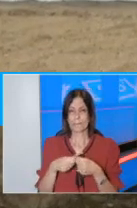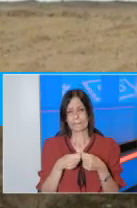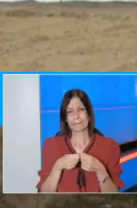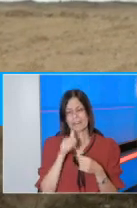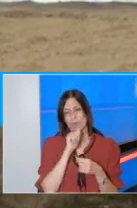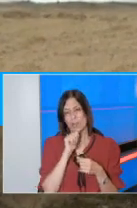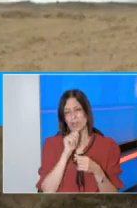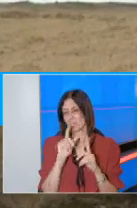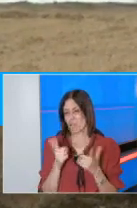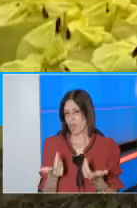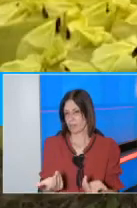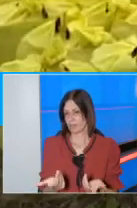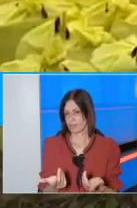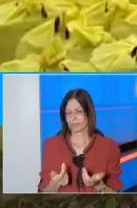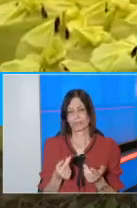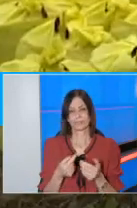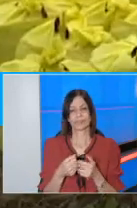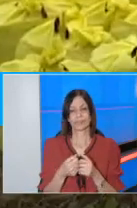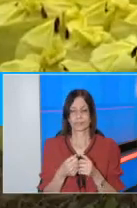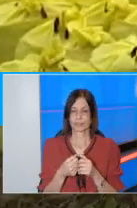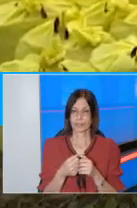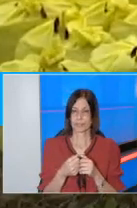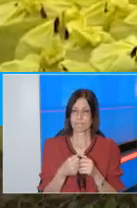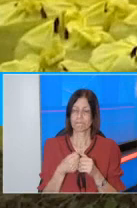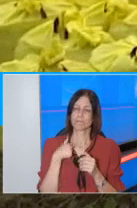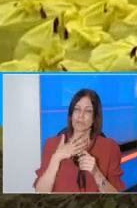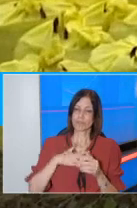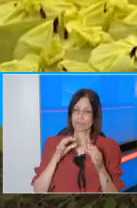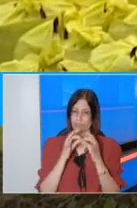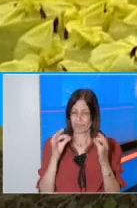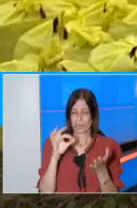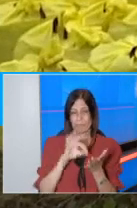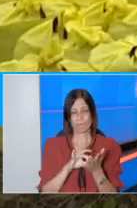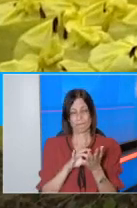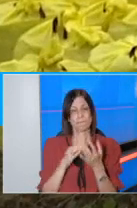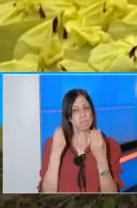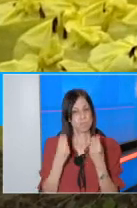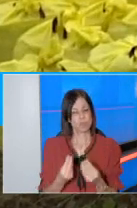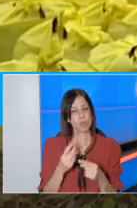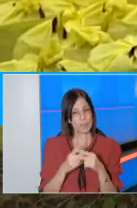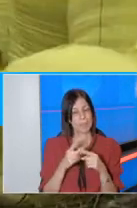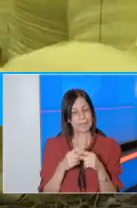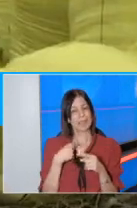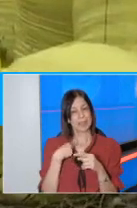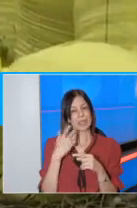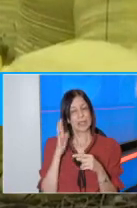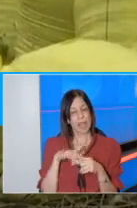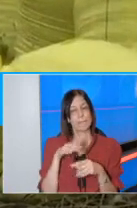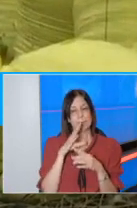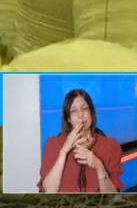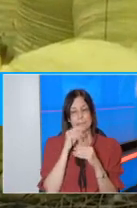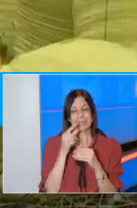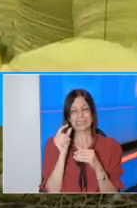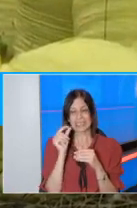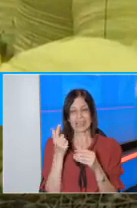לארגונים הירוקים. למה? אז תראה, אז אני רוצה להתחיל דווקא מנקודה אופטימית שאני חושבת, וגם הזכרתי את זה קצת, אני חושבת שבאמת